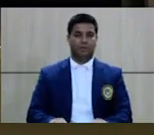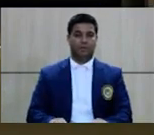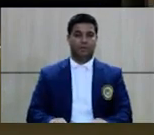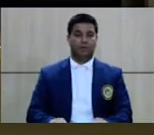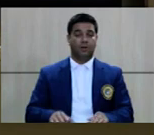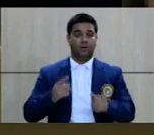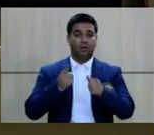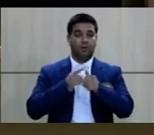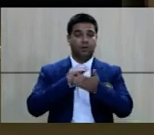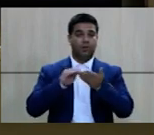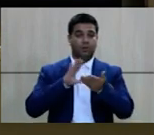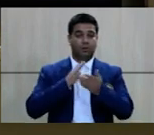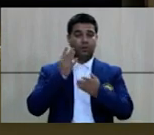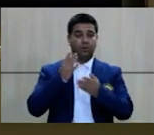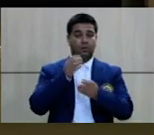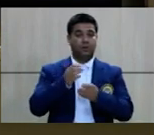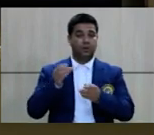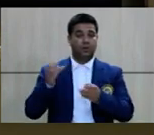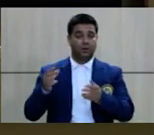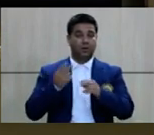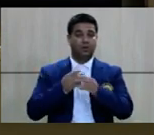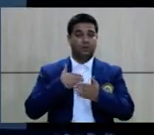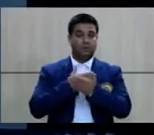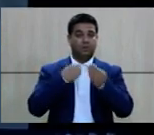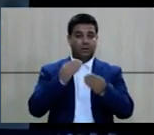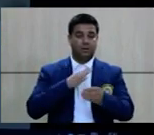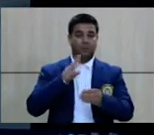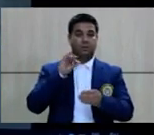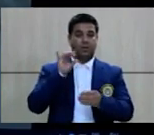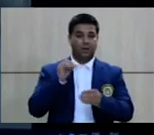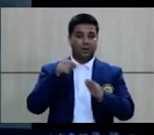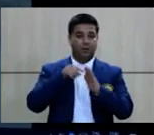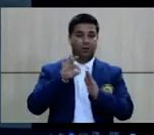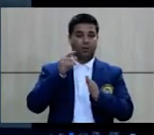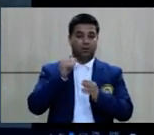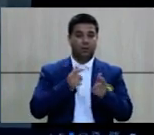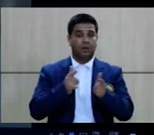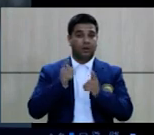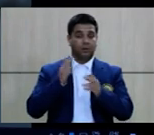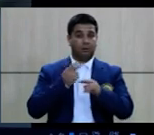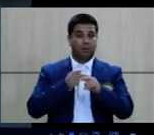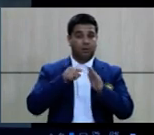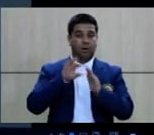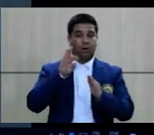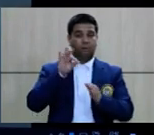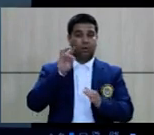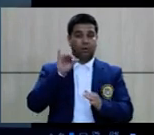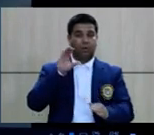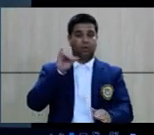Nomlari yozilmagan 4 idishda bizga berilgan mineral o'g'itlar eritmalarini tayyorlaymiz. Bular ammoniy